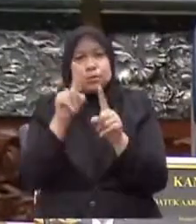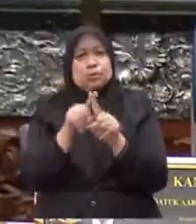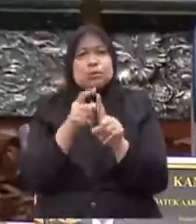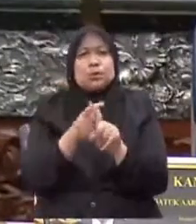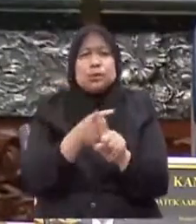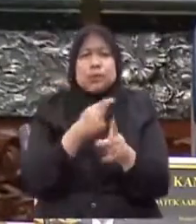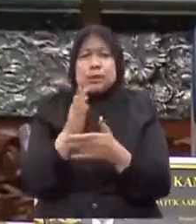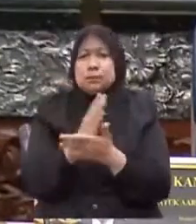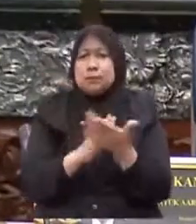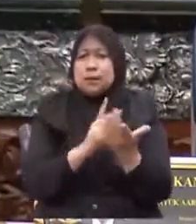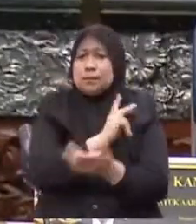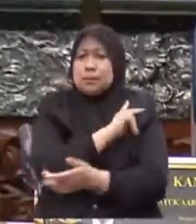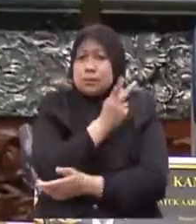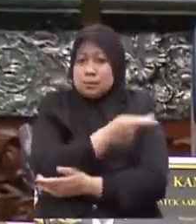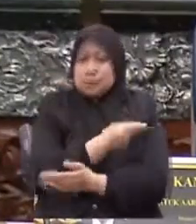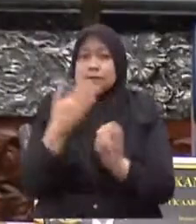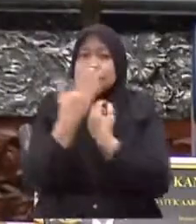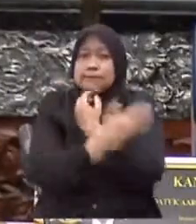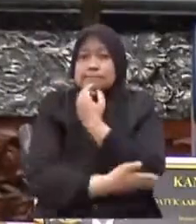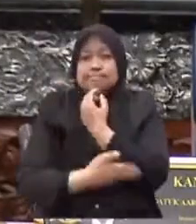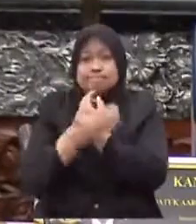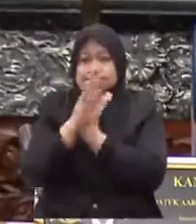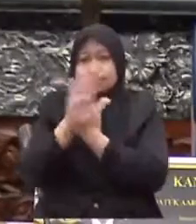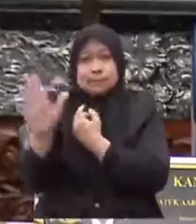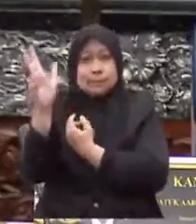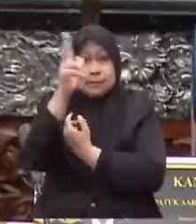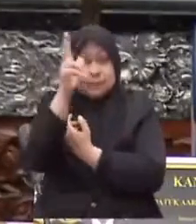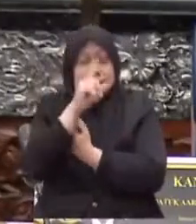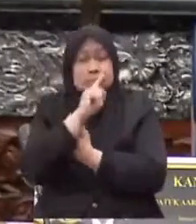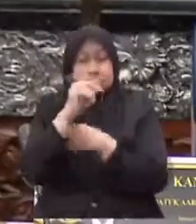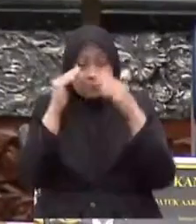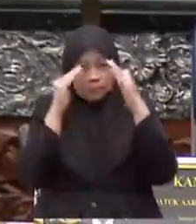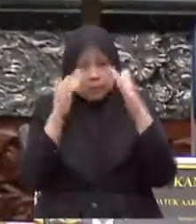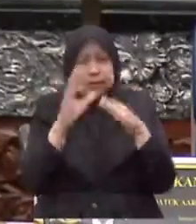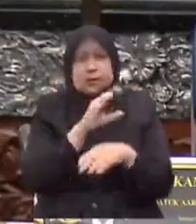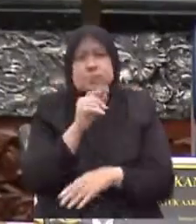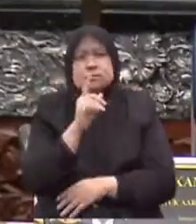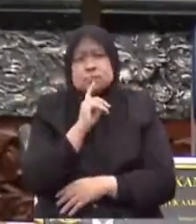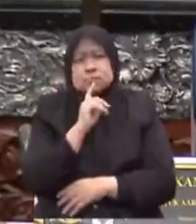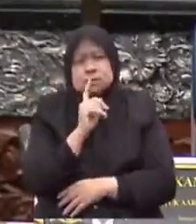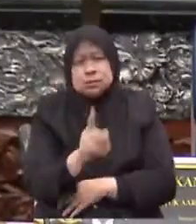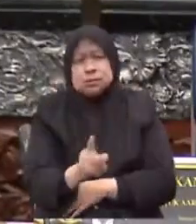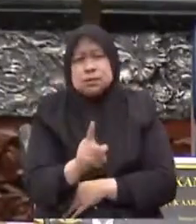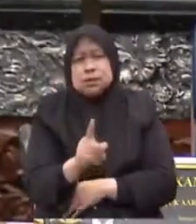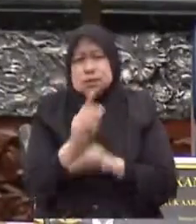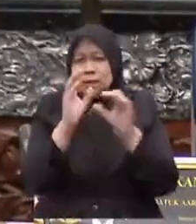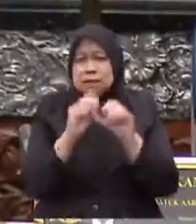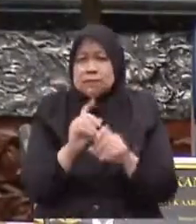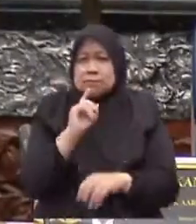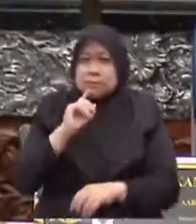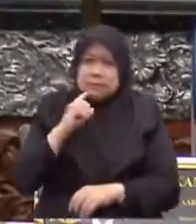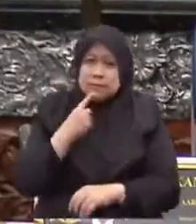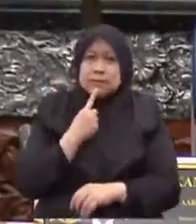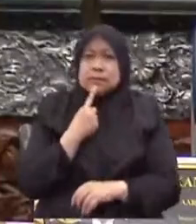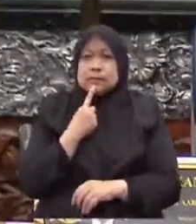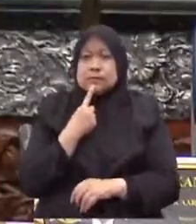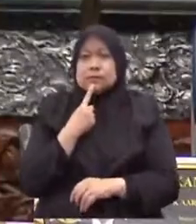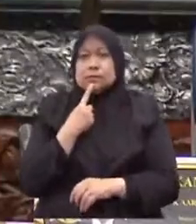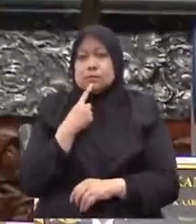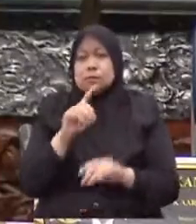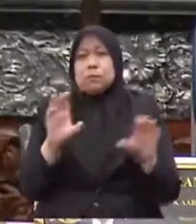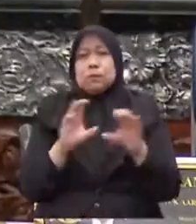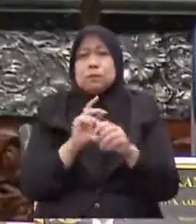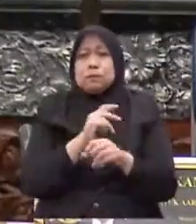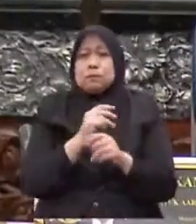daripada pihak berkuasai negeri kerajaan namanya mengambil langkah-langkah yang series dalam